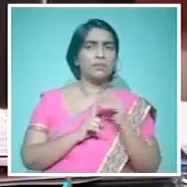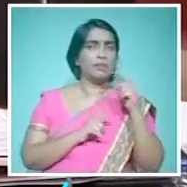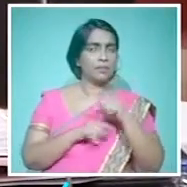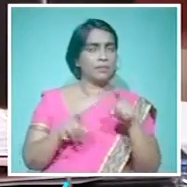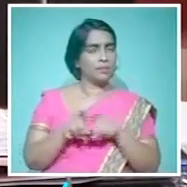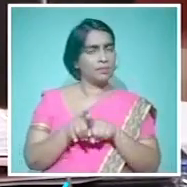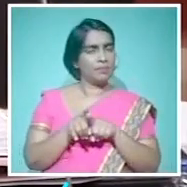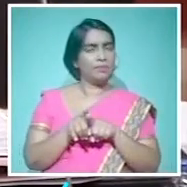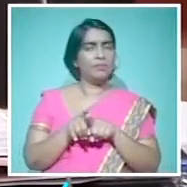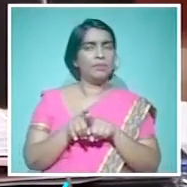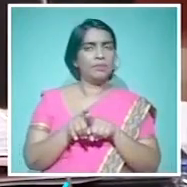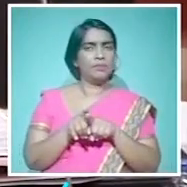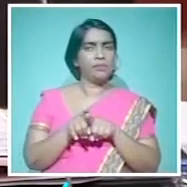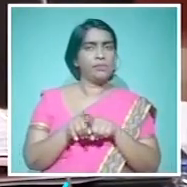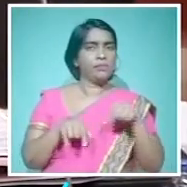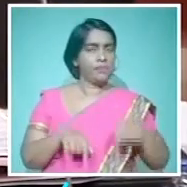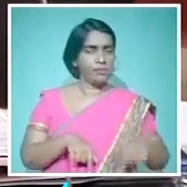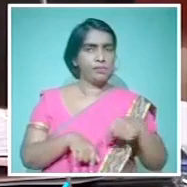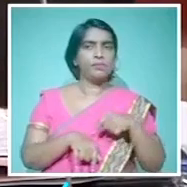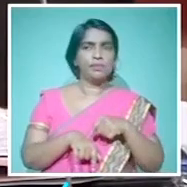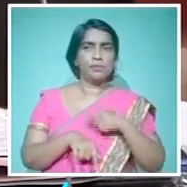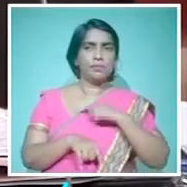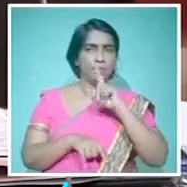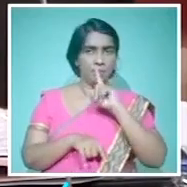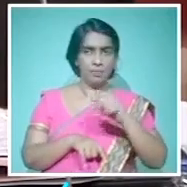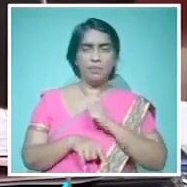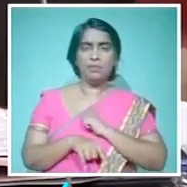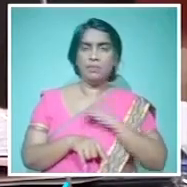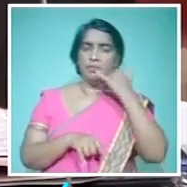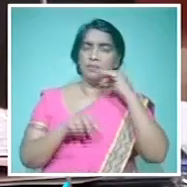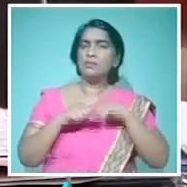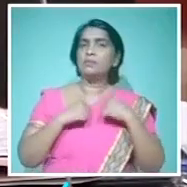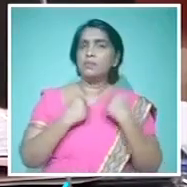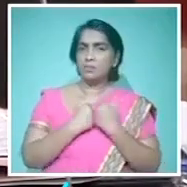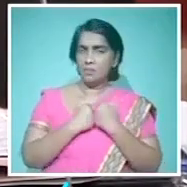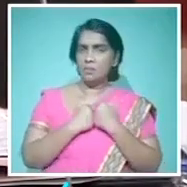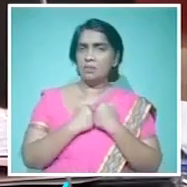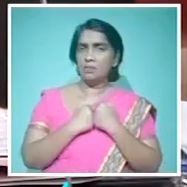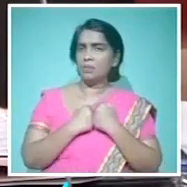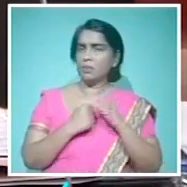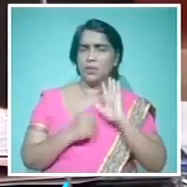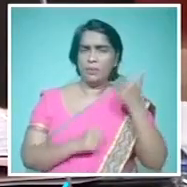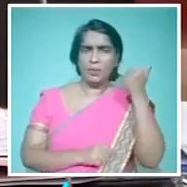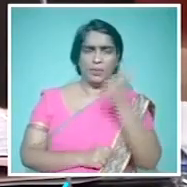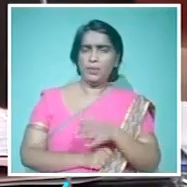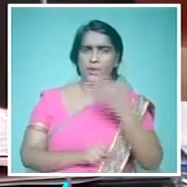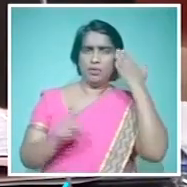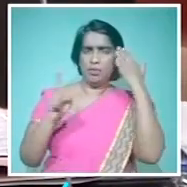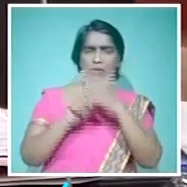वगेम मे अवस्था प्रकाश करान कैपति सबकी जन बलवेगे तरम हिला दकीनों में